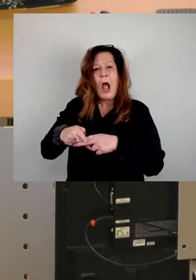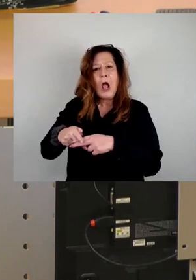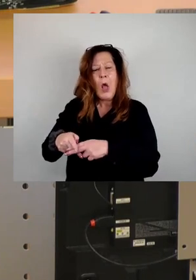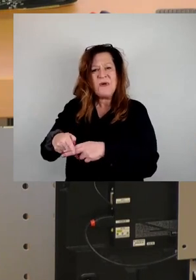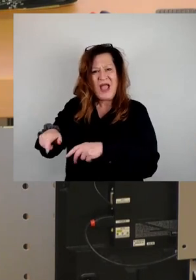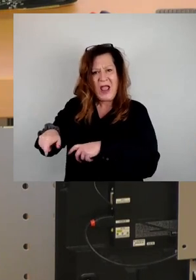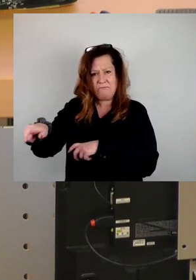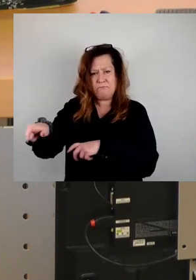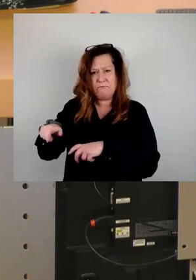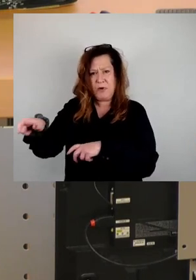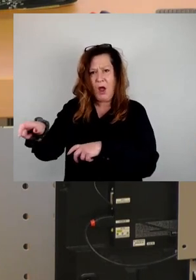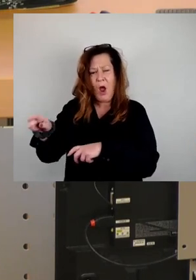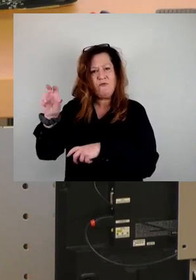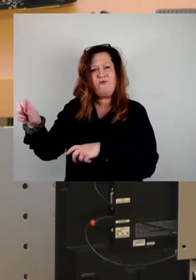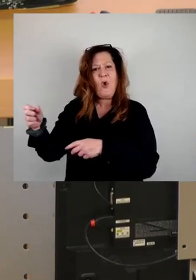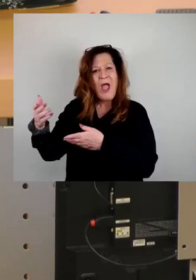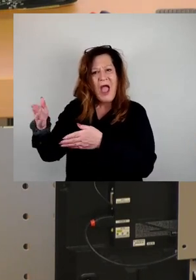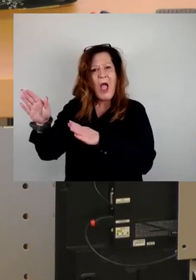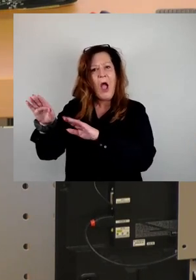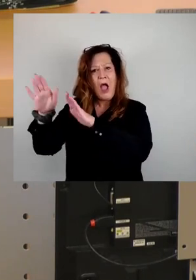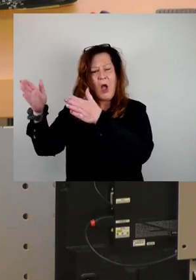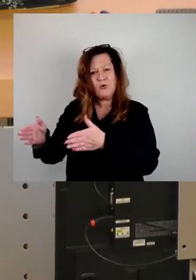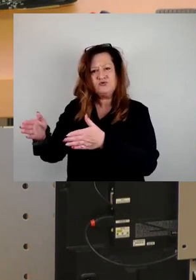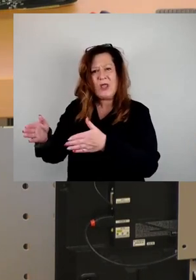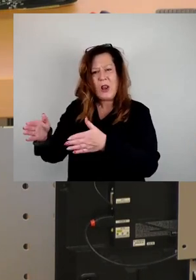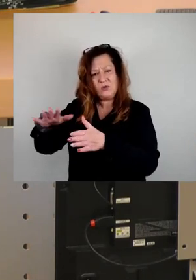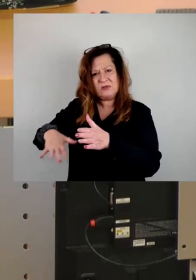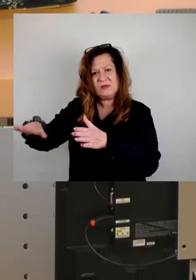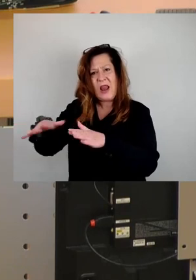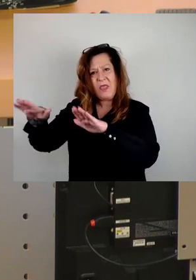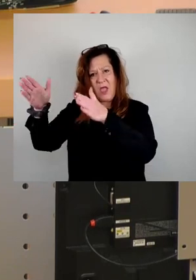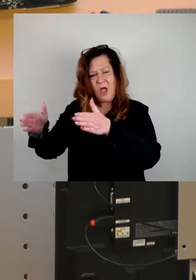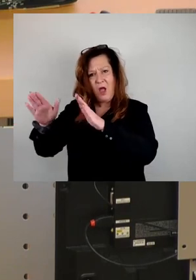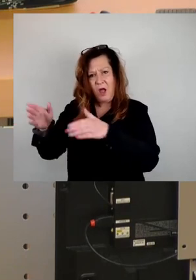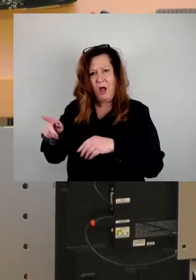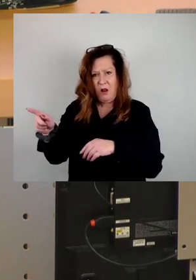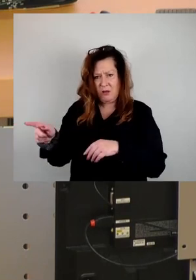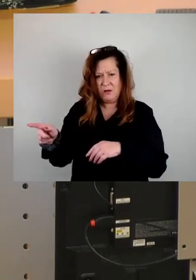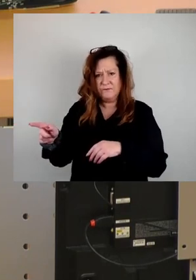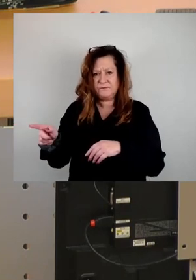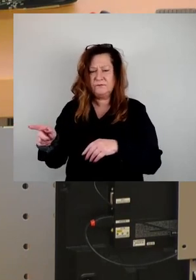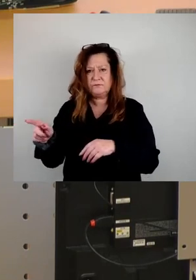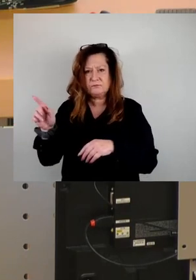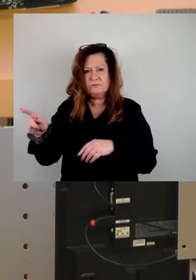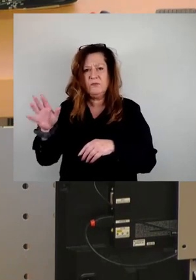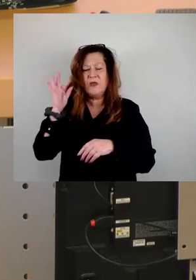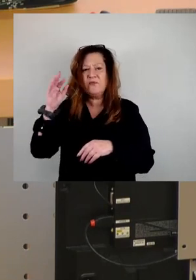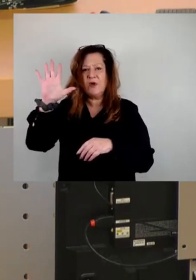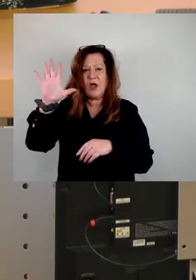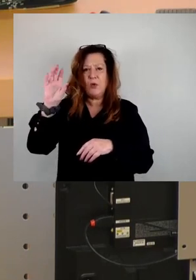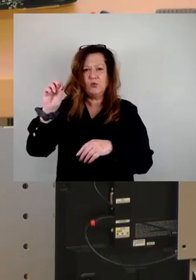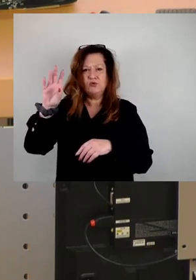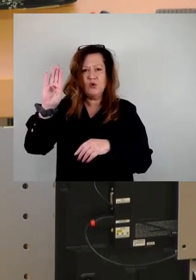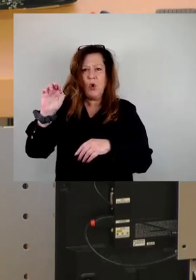für Ausstellungsgelände und Hallen. Und es ist eben der Proschhübel zusammen mit dem Hechtpark im